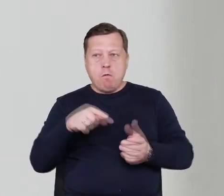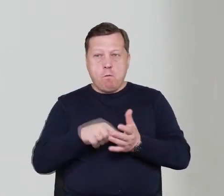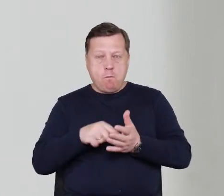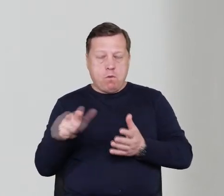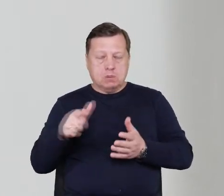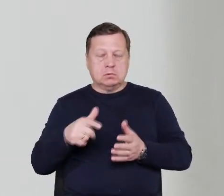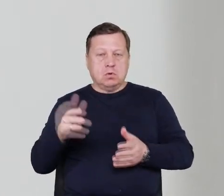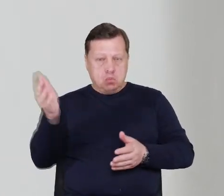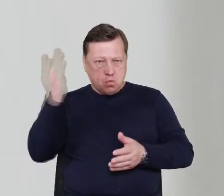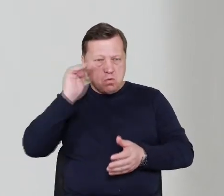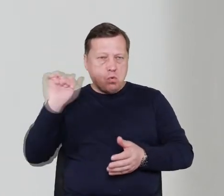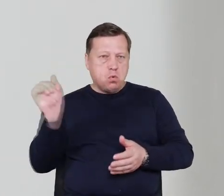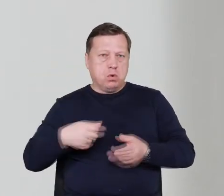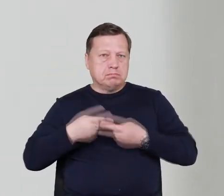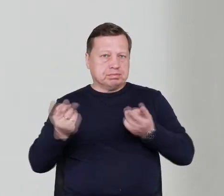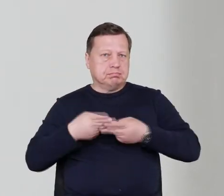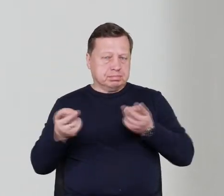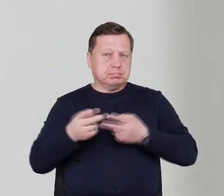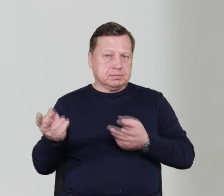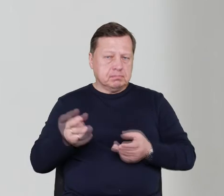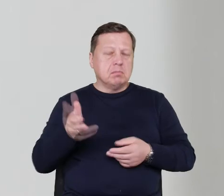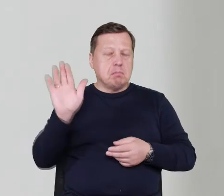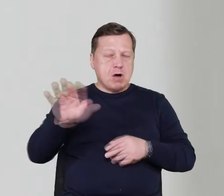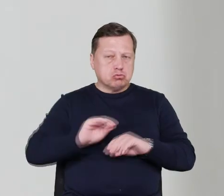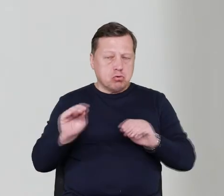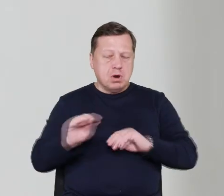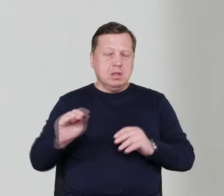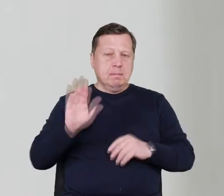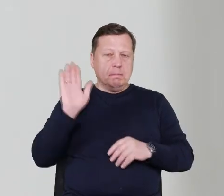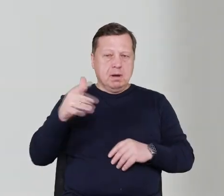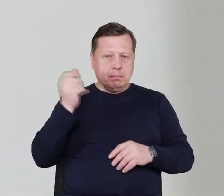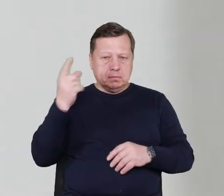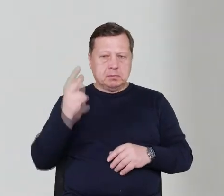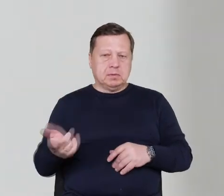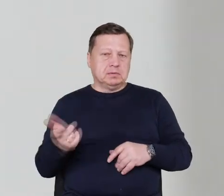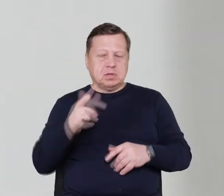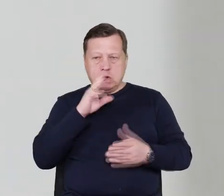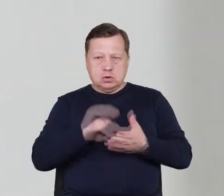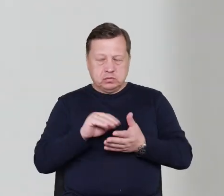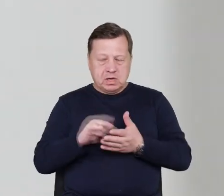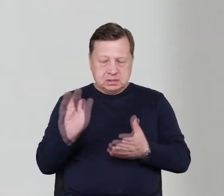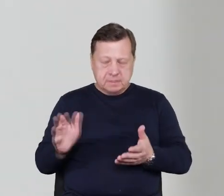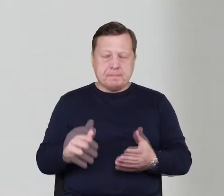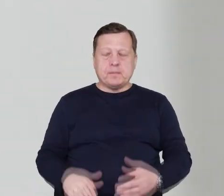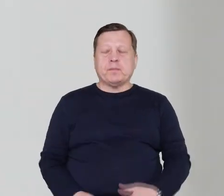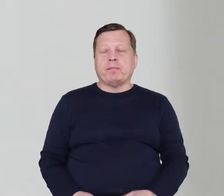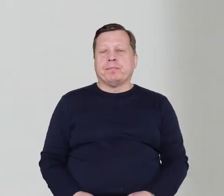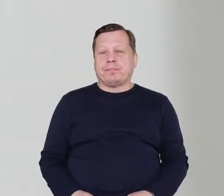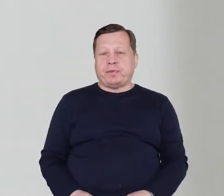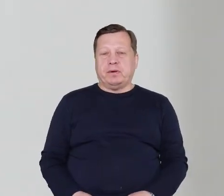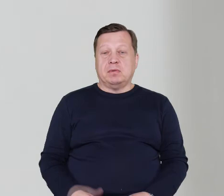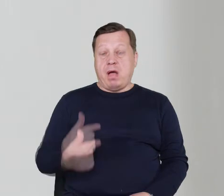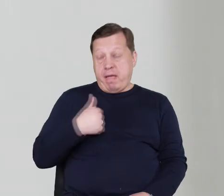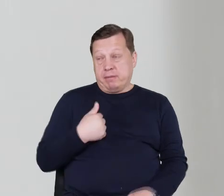mają szkolenia z tego powodu związane potrafią pewne sytuacje albo mają też doświadczenie w takich sytuacjach Ja nie